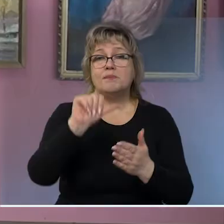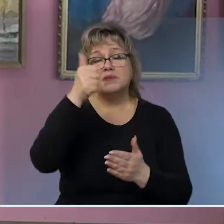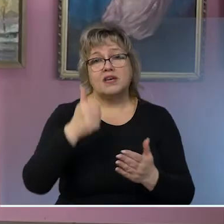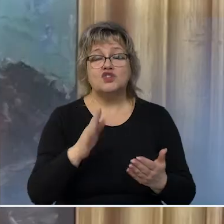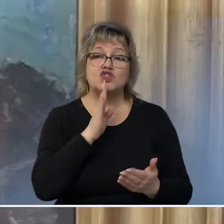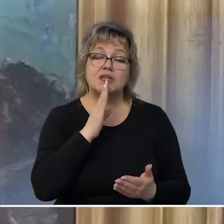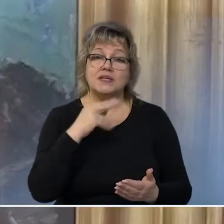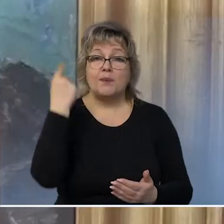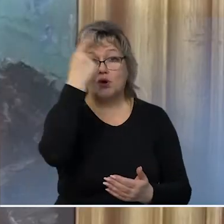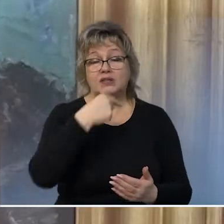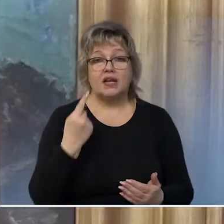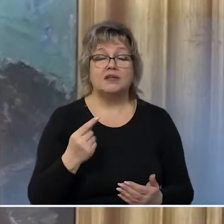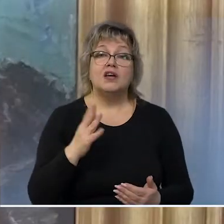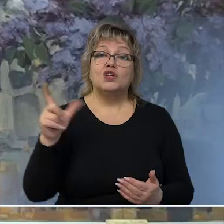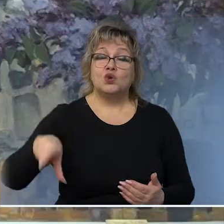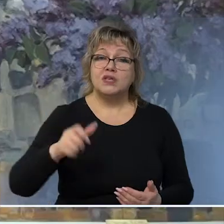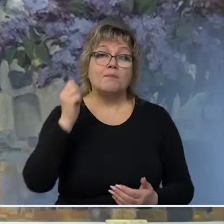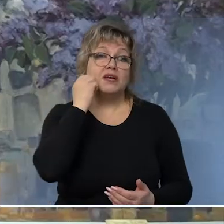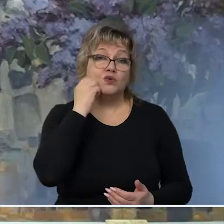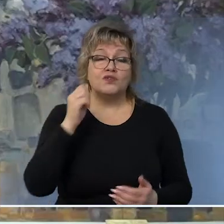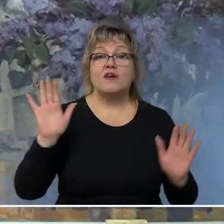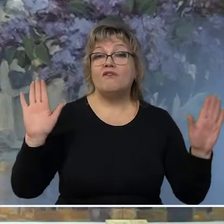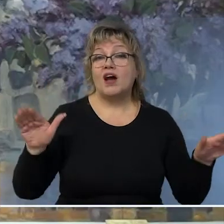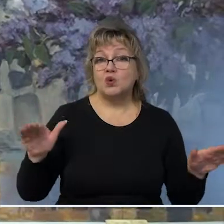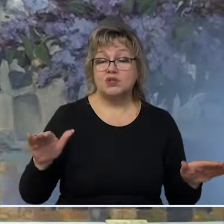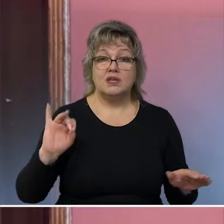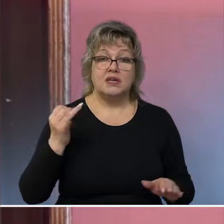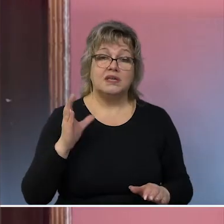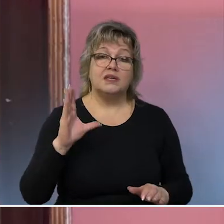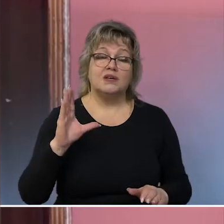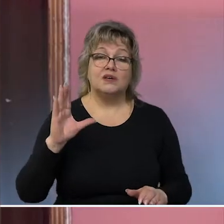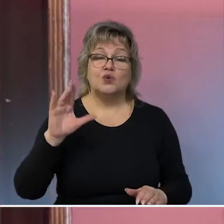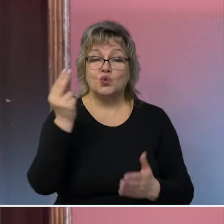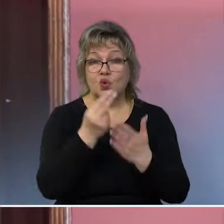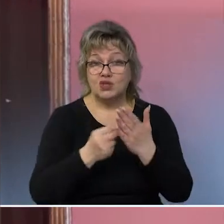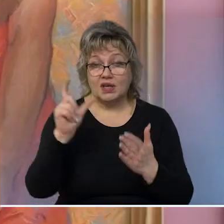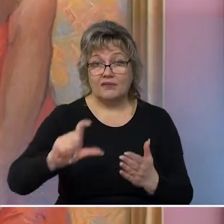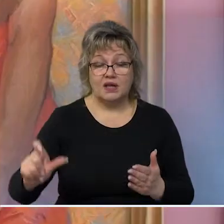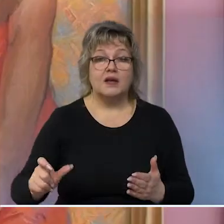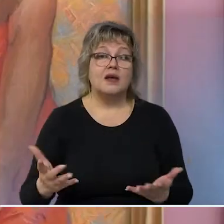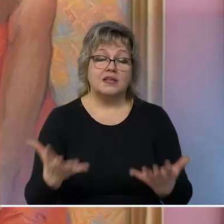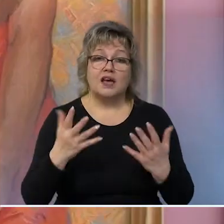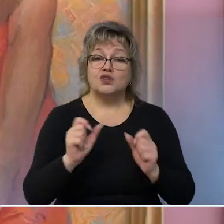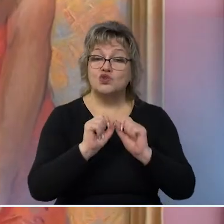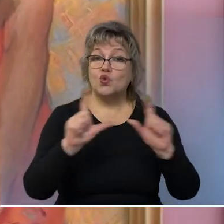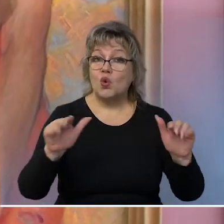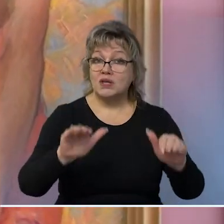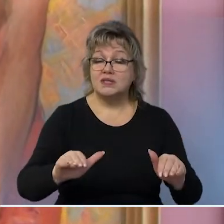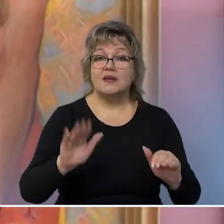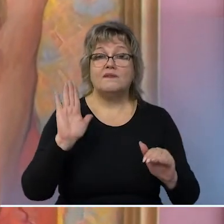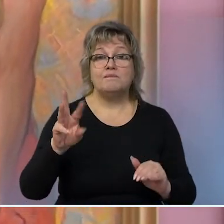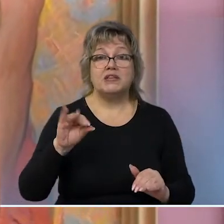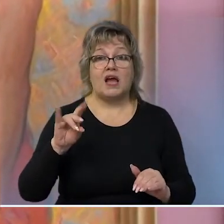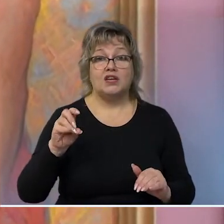натюрморты, пейзажи и женские портреты донских, московских, воронежских и сальских художников. Яркая, солнечная